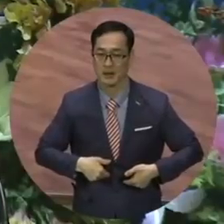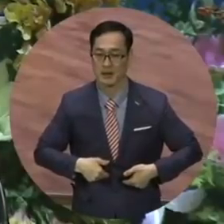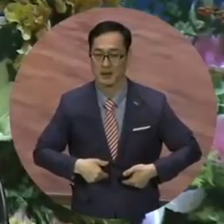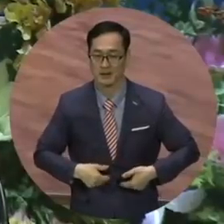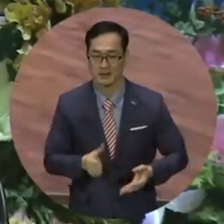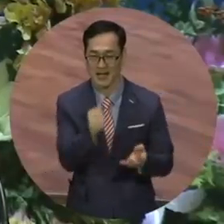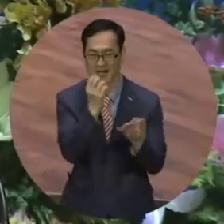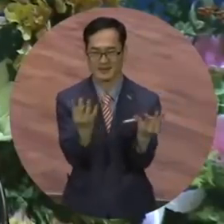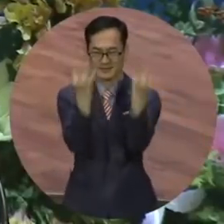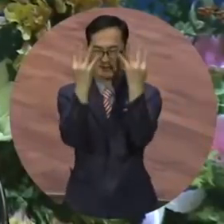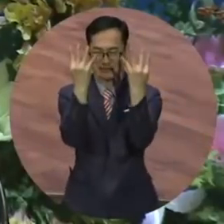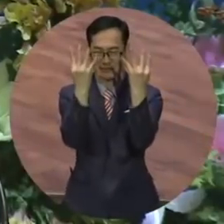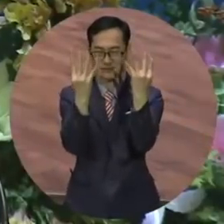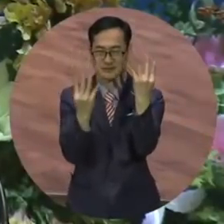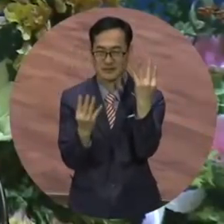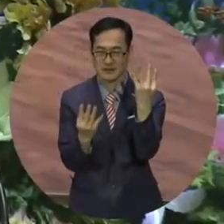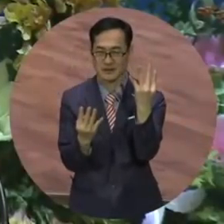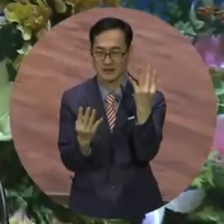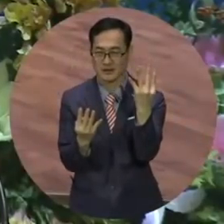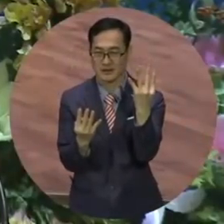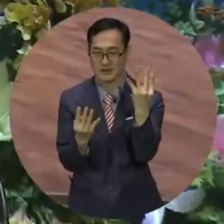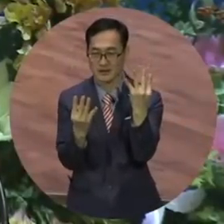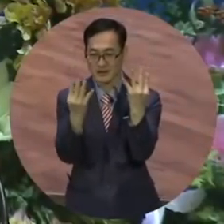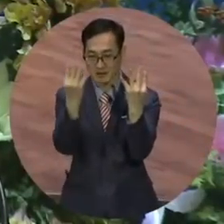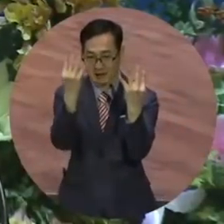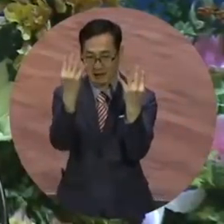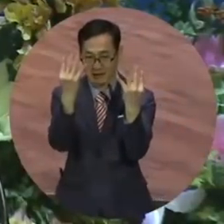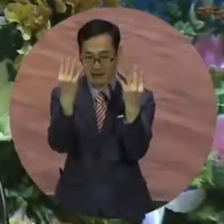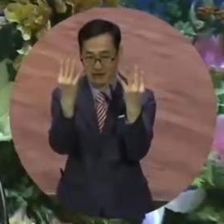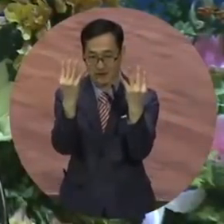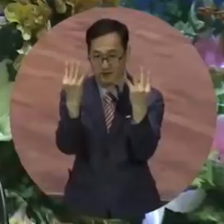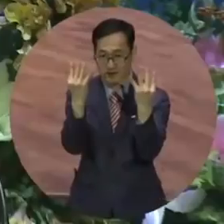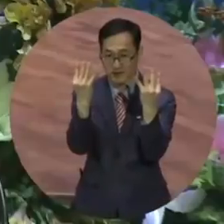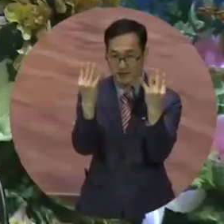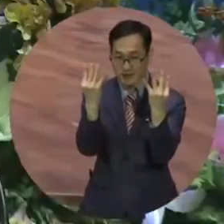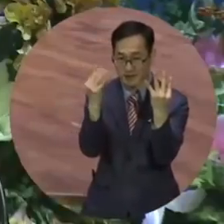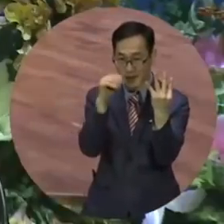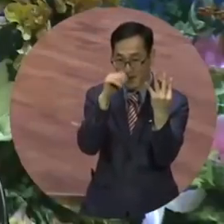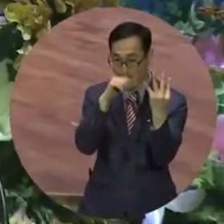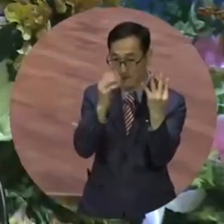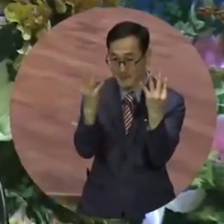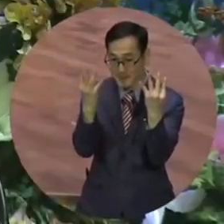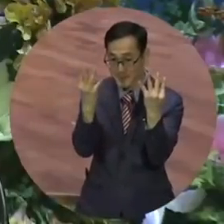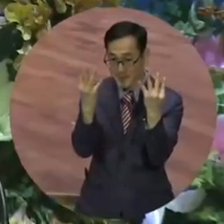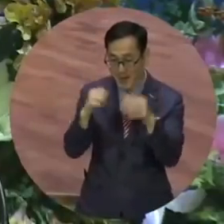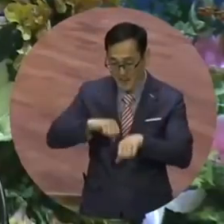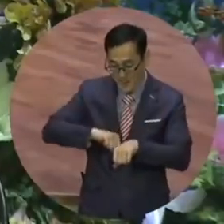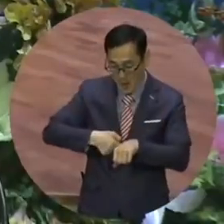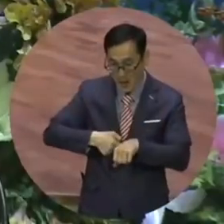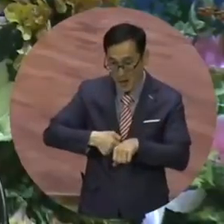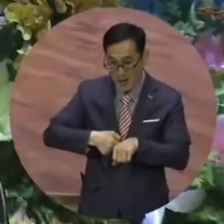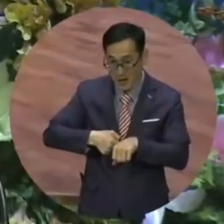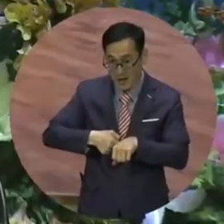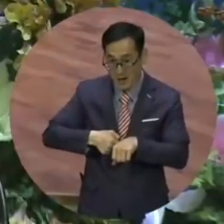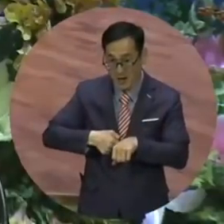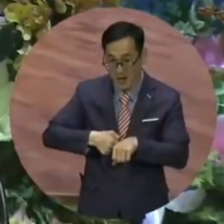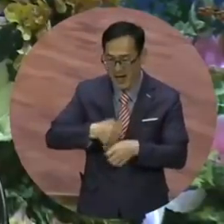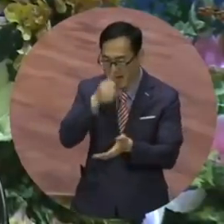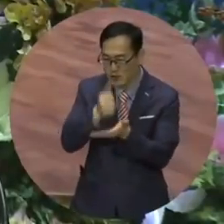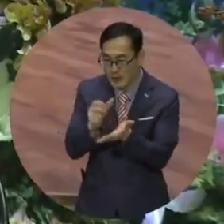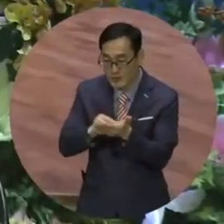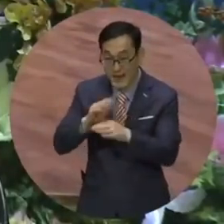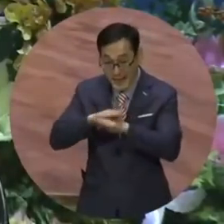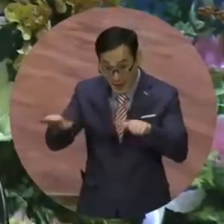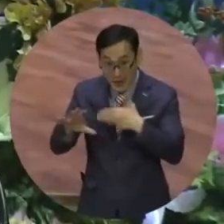교도소에 사람들은 죄가 해결되어야 어떻게 밖에 나오죠. 그렇죠. 해방, 자유하죠. 자유. 안 그러면 갇혀 있어야 돼.